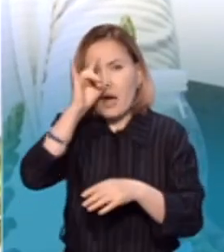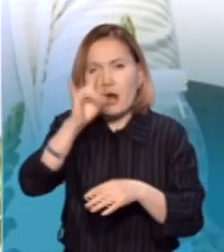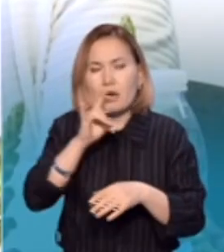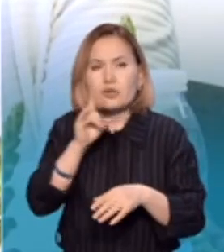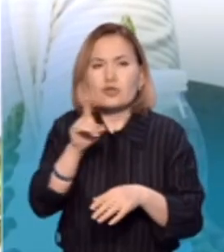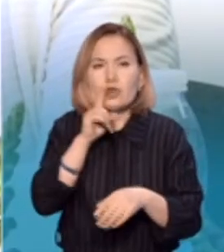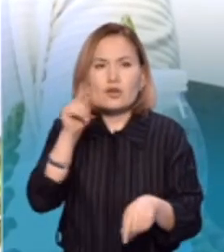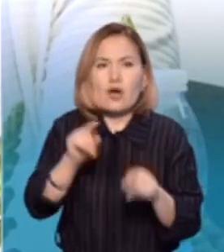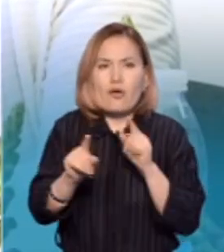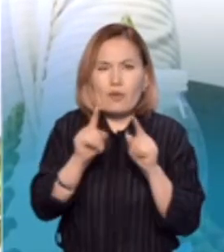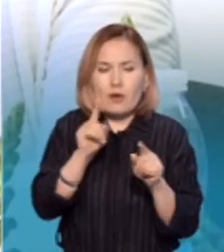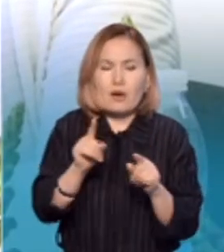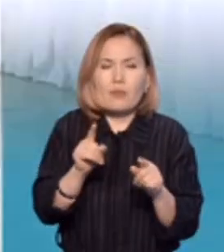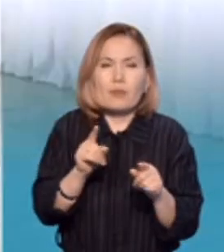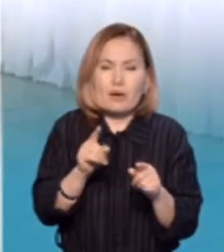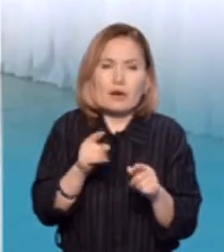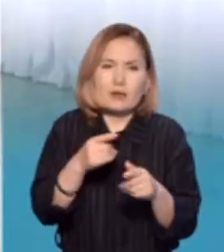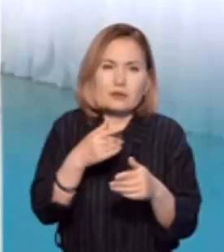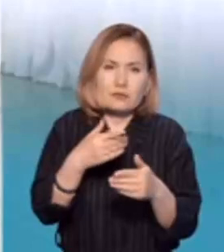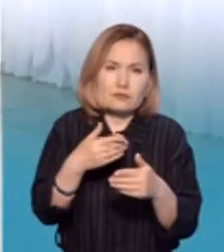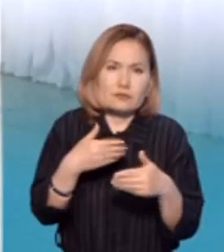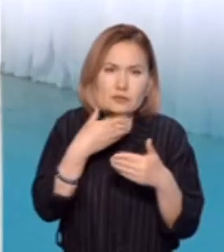форумы ұйымдастырылса деген ұсынысы бар.